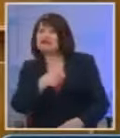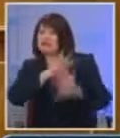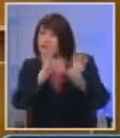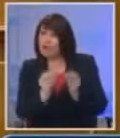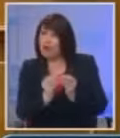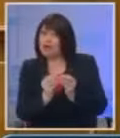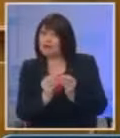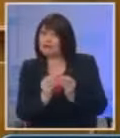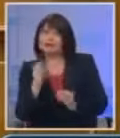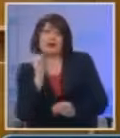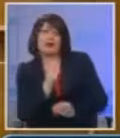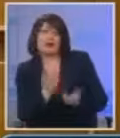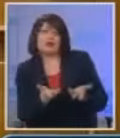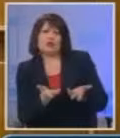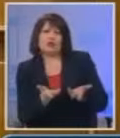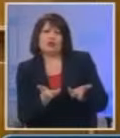πλήρως για να την κρίνουν?